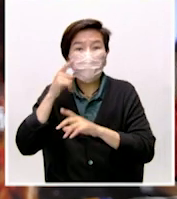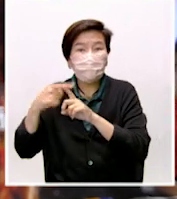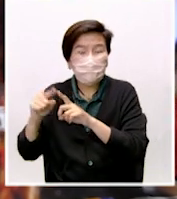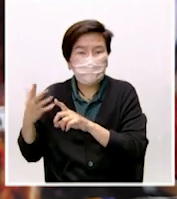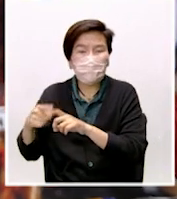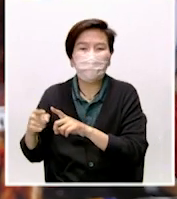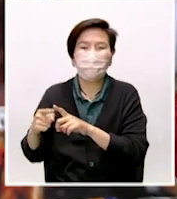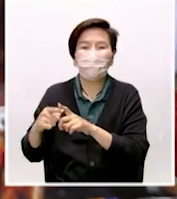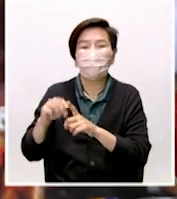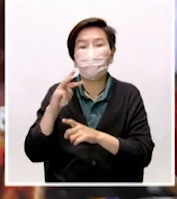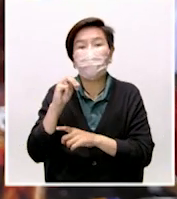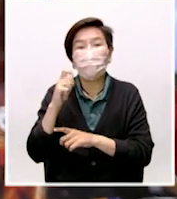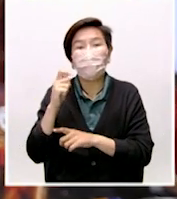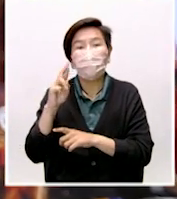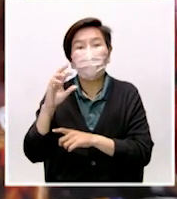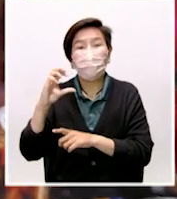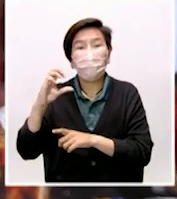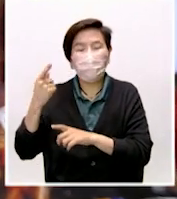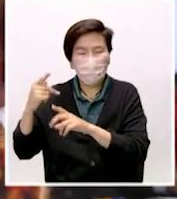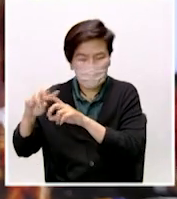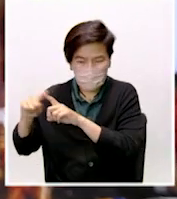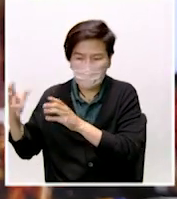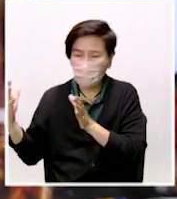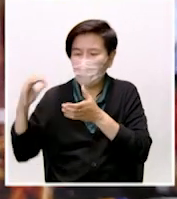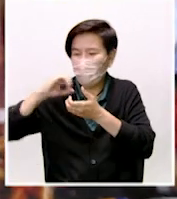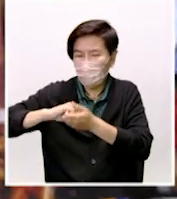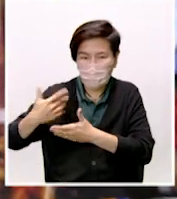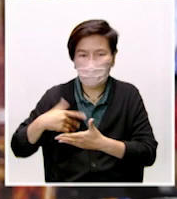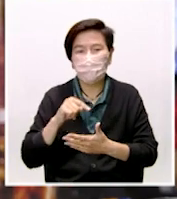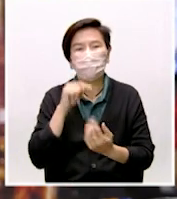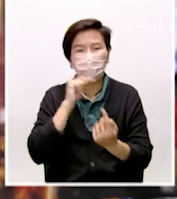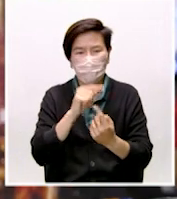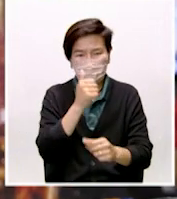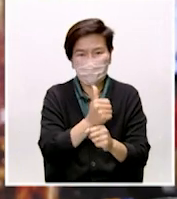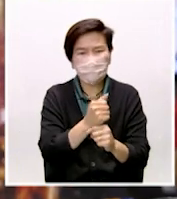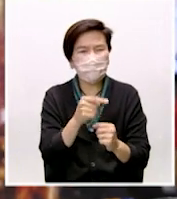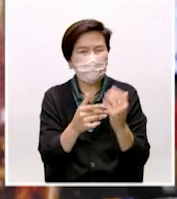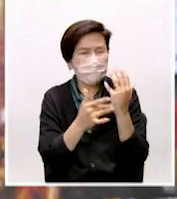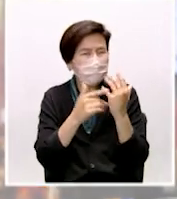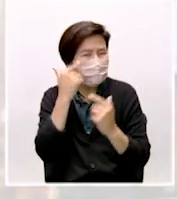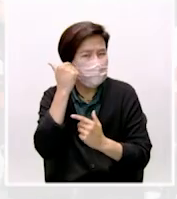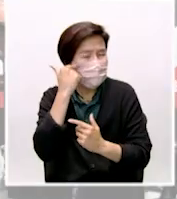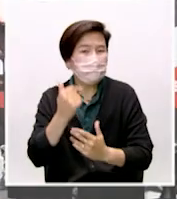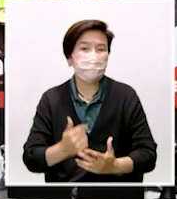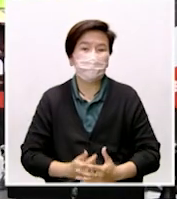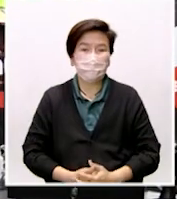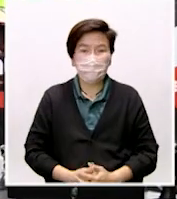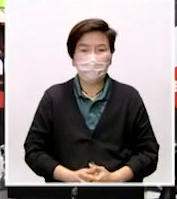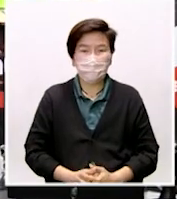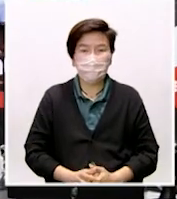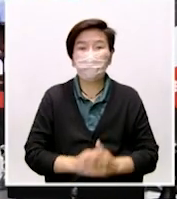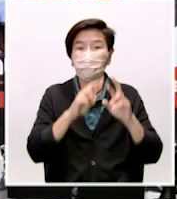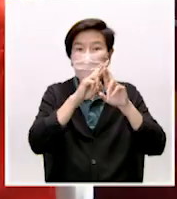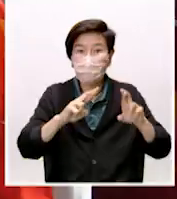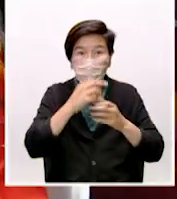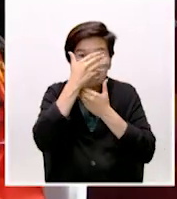ที่จะพัฒนาโชว์ห่วยให้กลายเป็นสมาร์ทโชว์ห่วยที่เข้ากับทีมงานวันนี้พอดีเลยในเรื่องของสมาร์ทโชว์ห่วยนะครับ สำหรับร้านค้